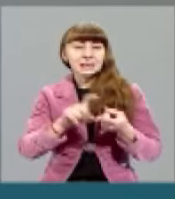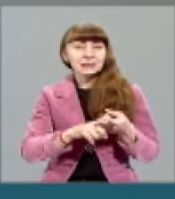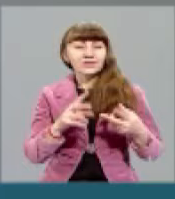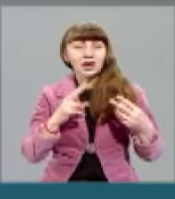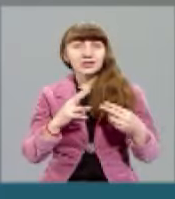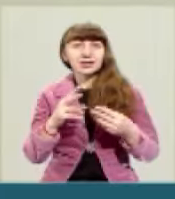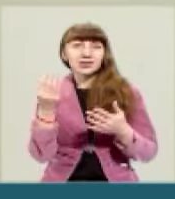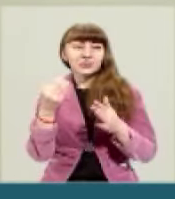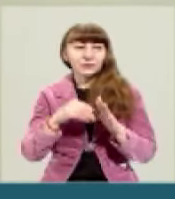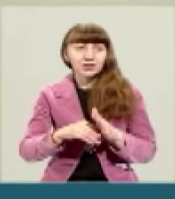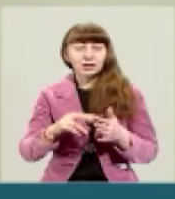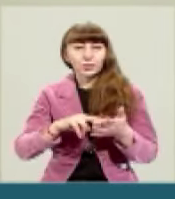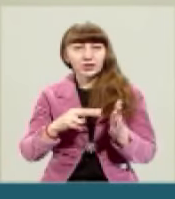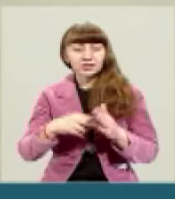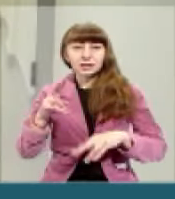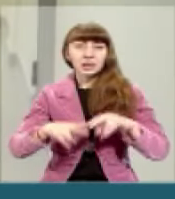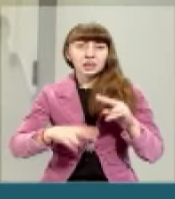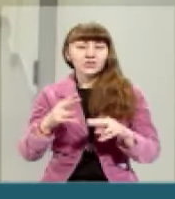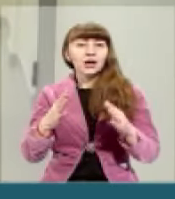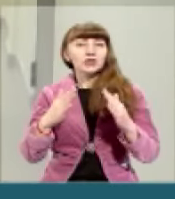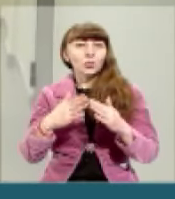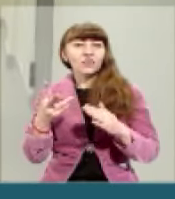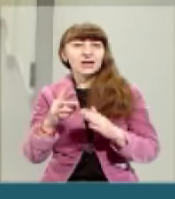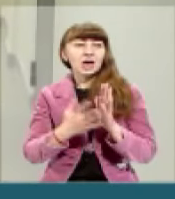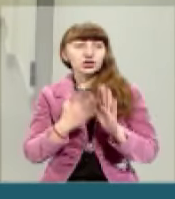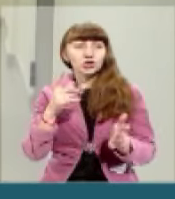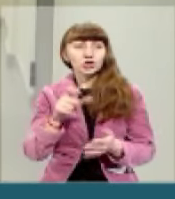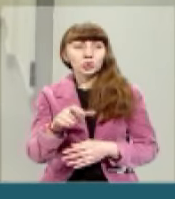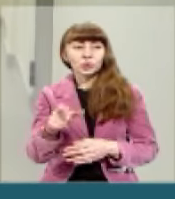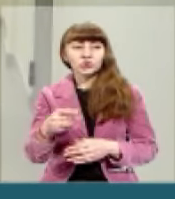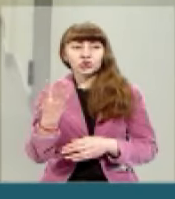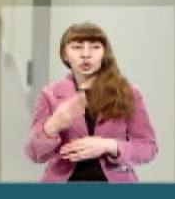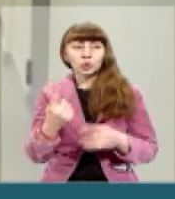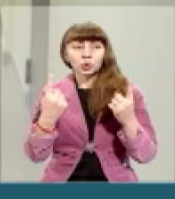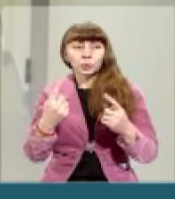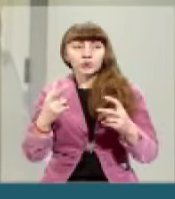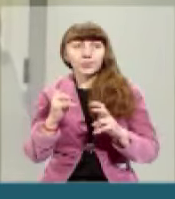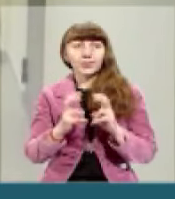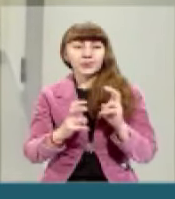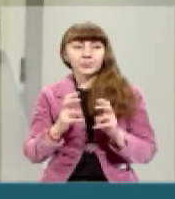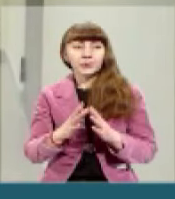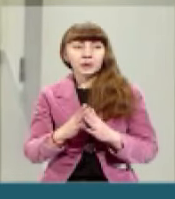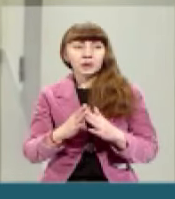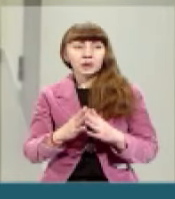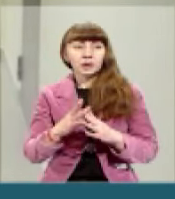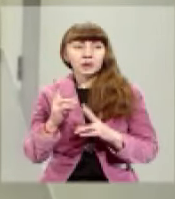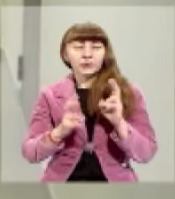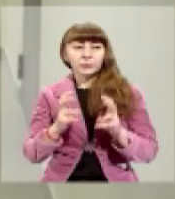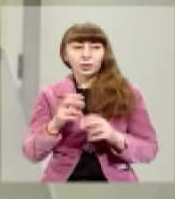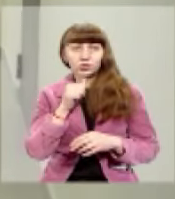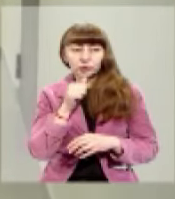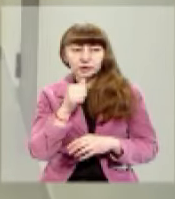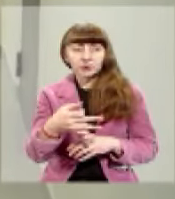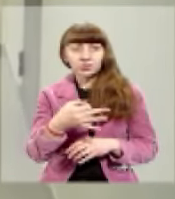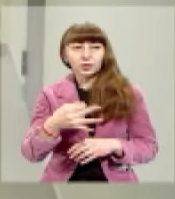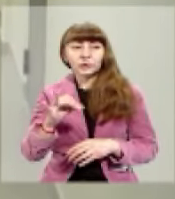в перспективе строительства домов для очередников. 4 крупных промышленных объекта будет строиться в этом году в Кустанайской области и, в частности,